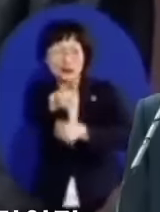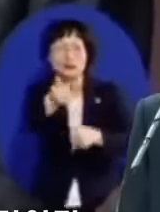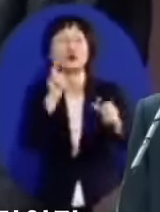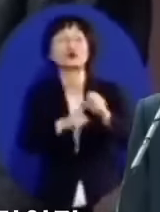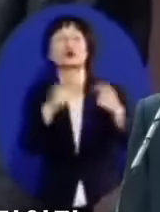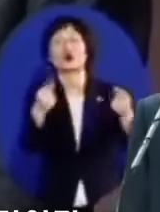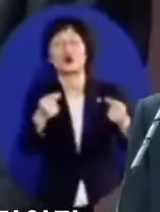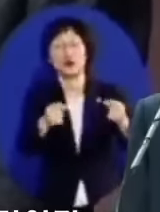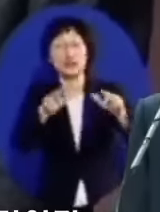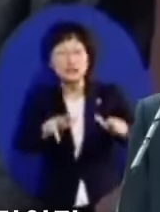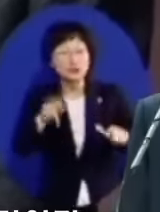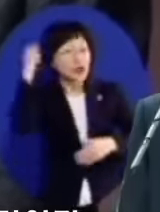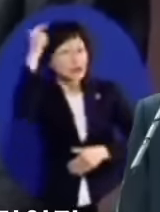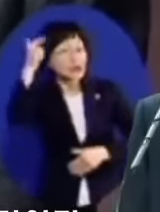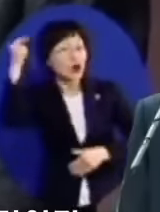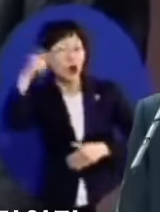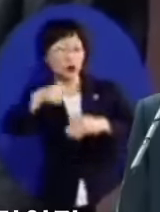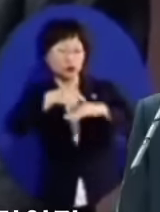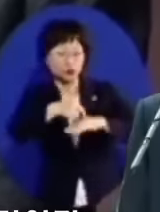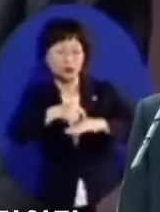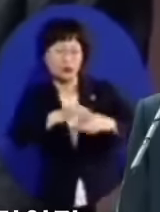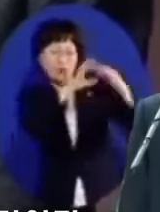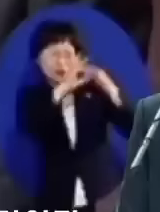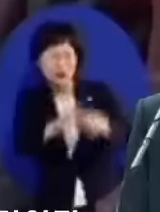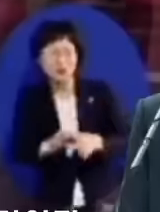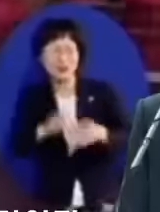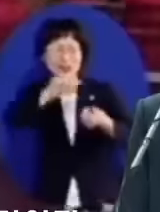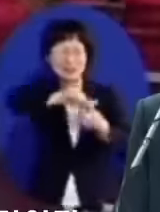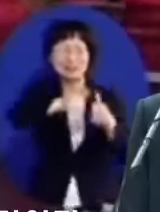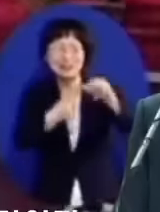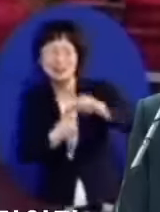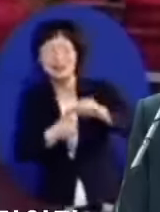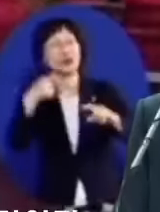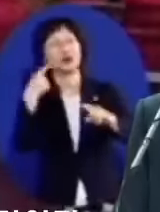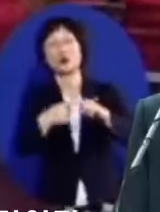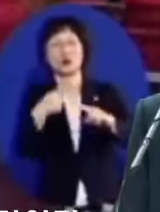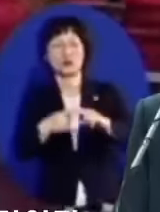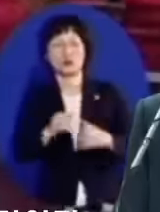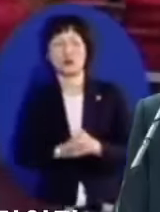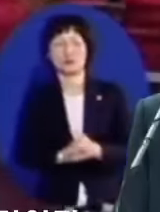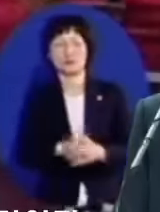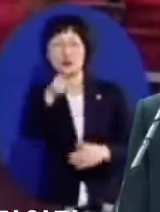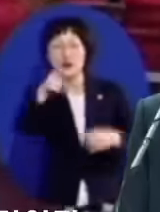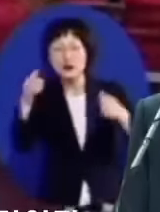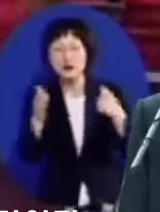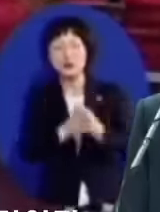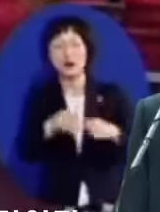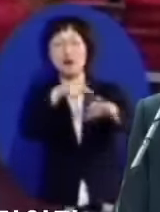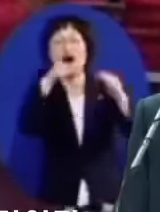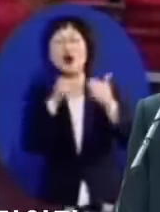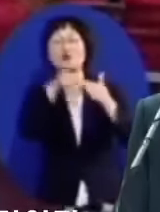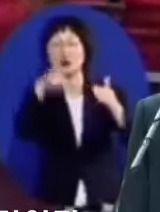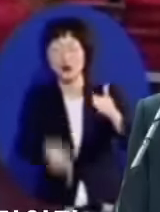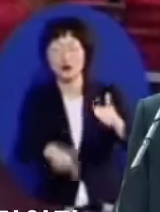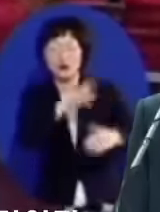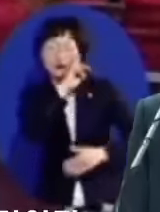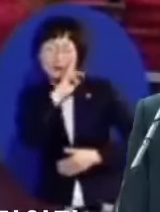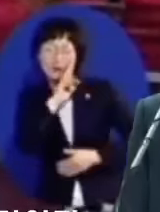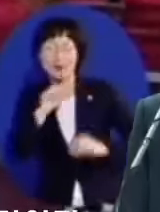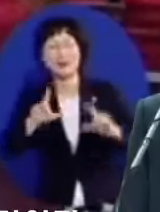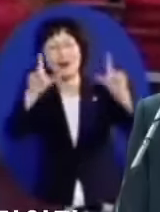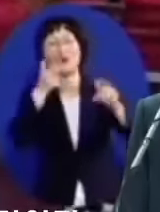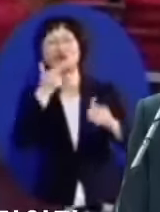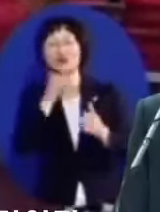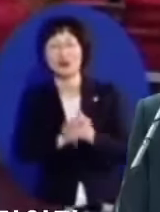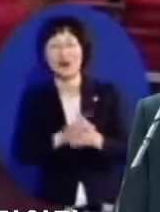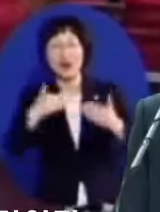우리 영과 육이 끊임없이 레슬링 시합을 하고 있는 것입니다. 그러므로 마음속에 평안한 날이 없는 것입니다.